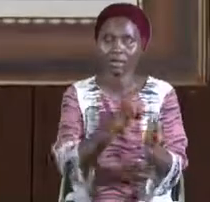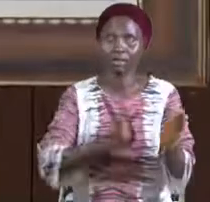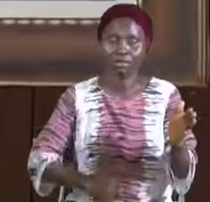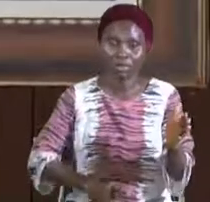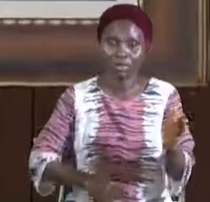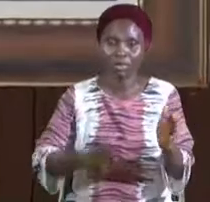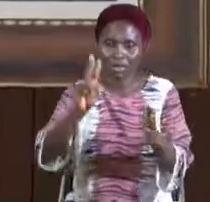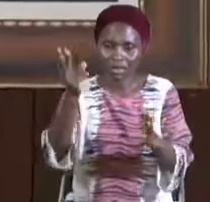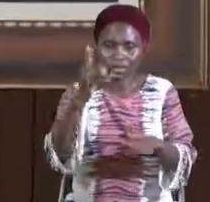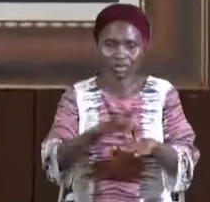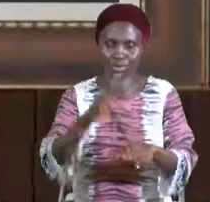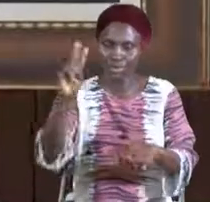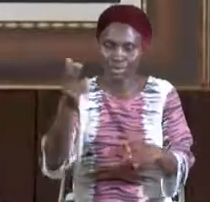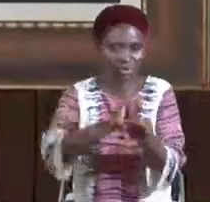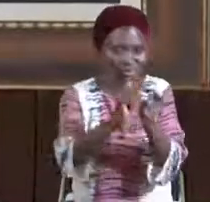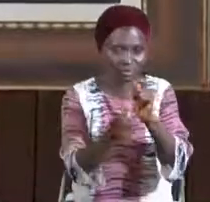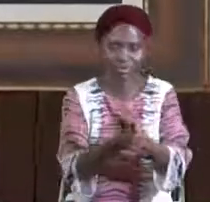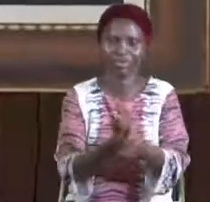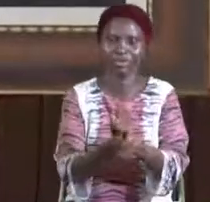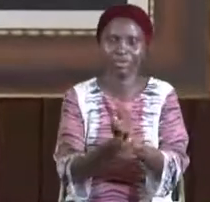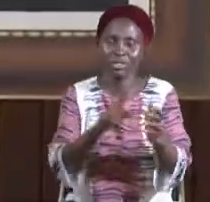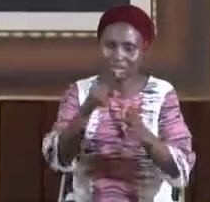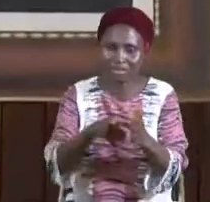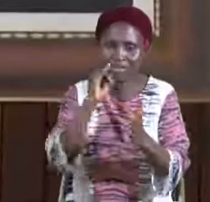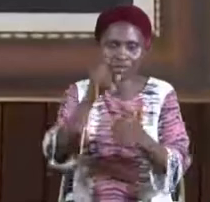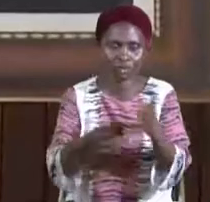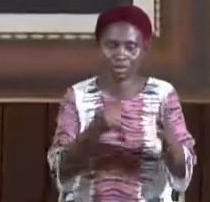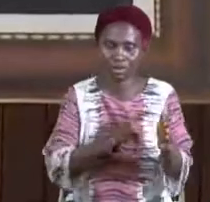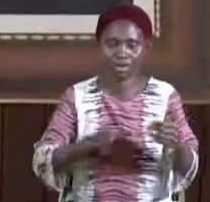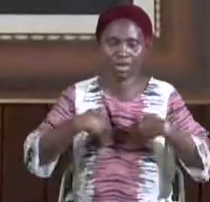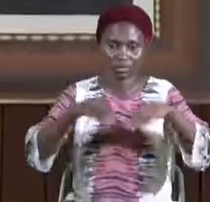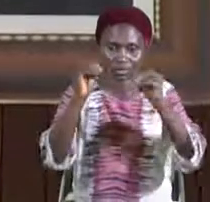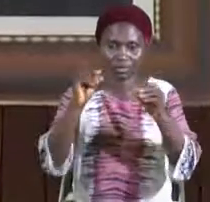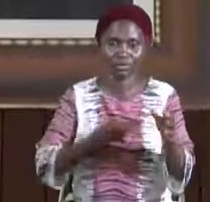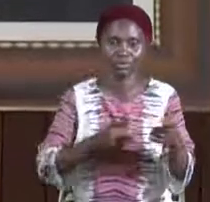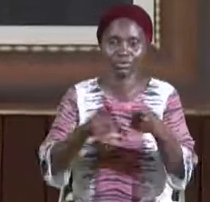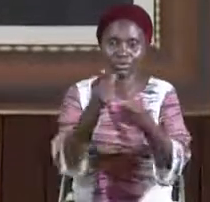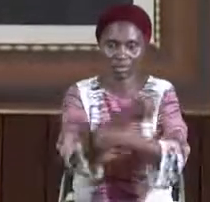Seconde grâce, seconde touche, seconde transformation. Voici ce que le Seigneur nous a enseigné